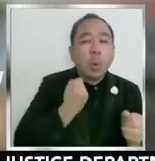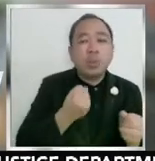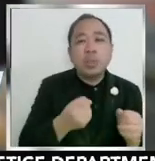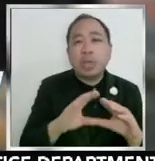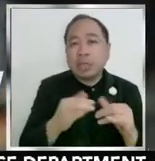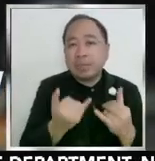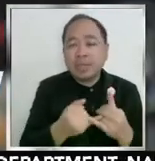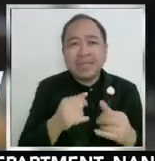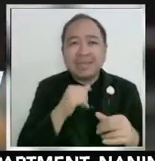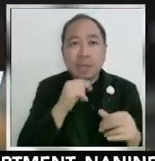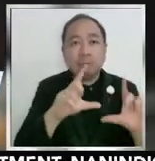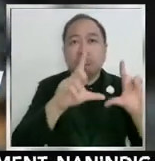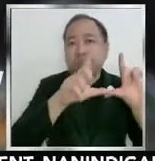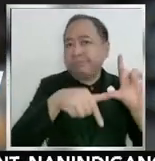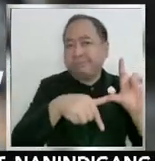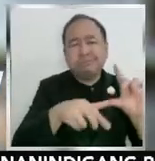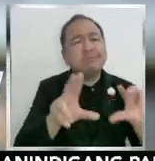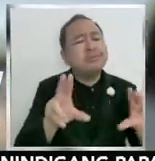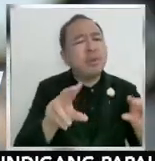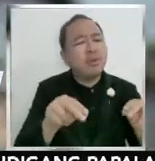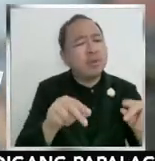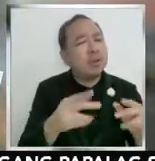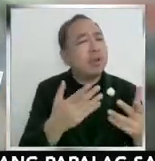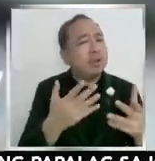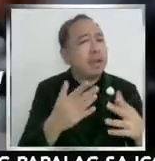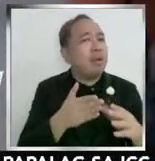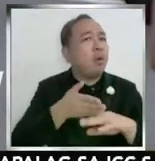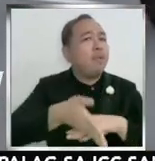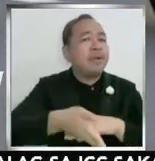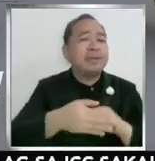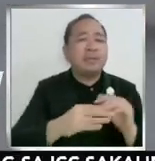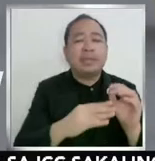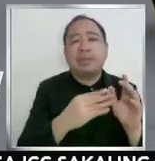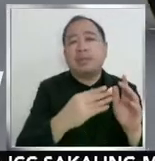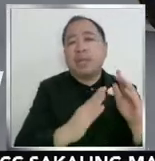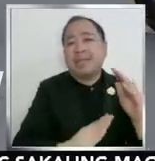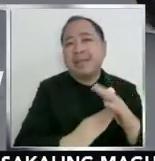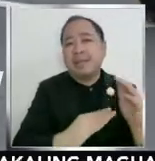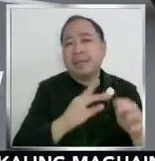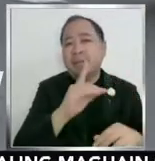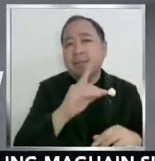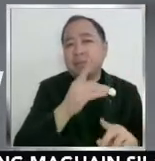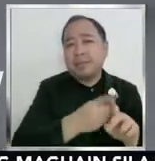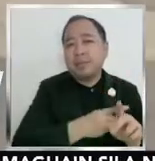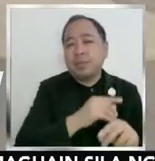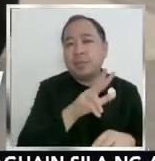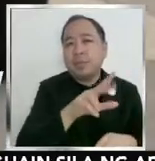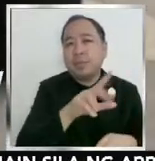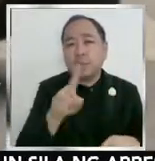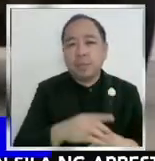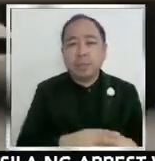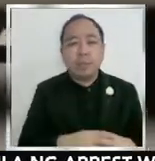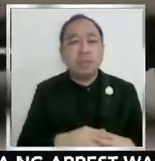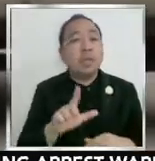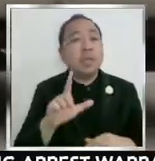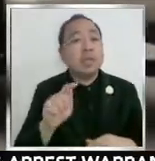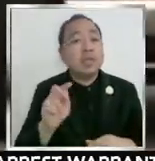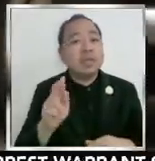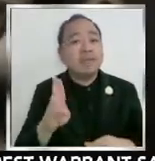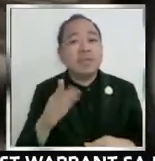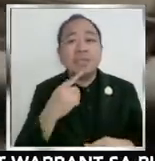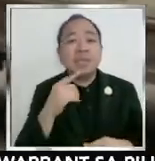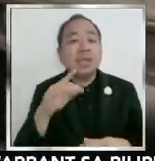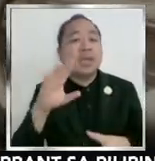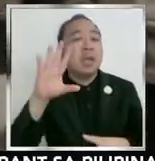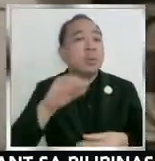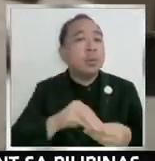kanilang mga prangkisa pagkatapos ng deadline sa December 31. Sa datos ng LTFRB, nasa 62.9% na ang